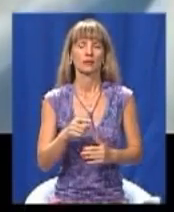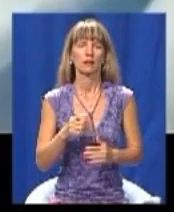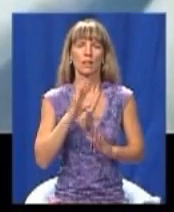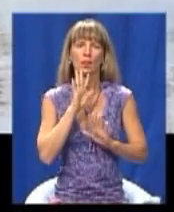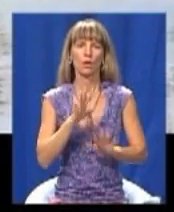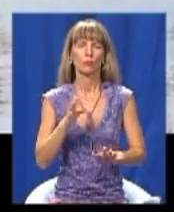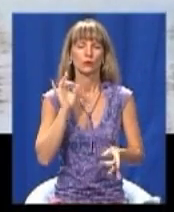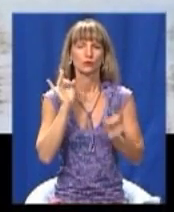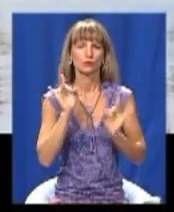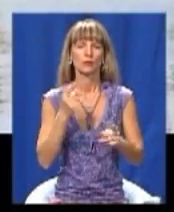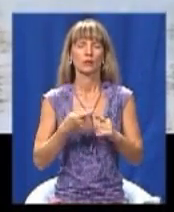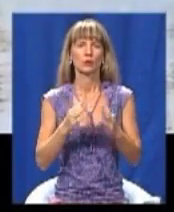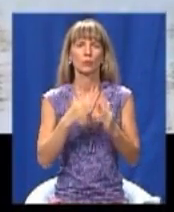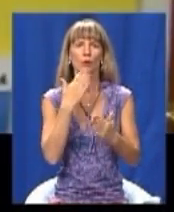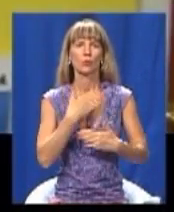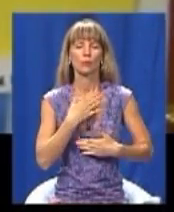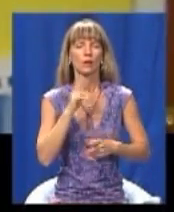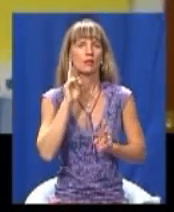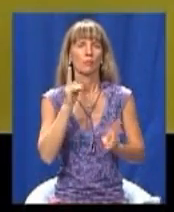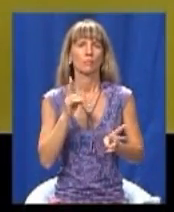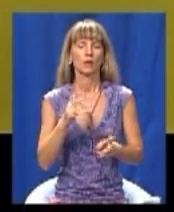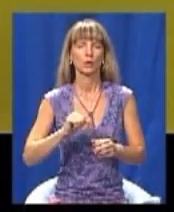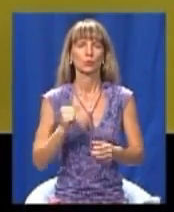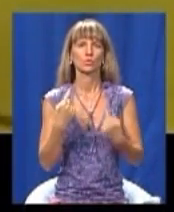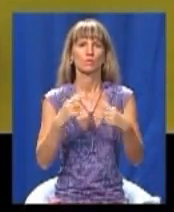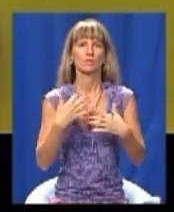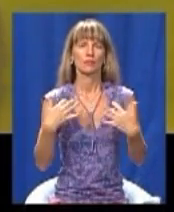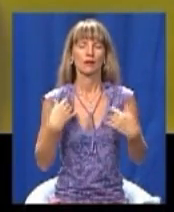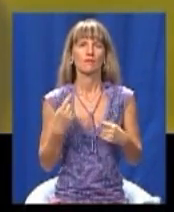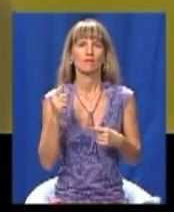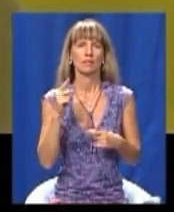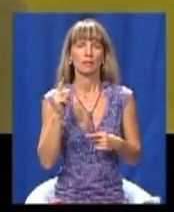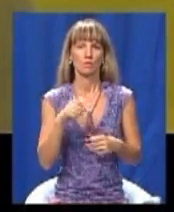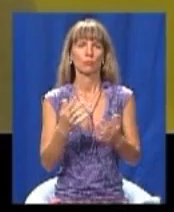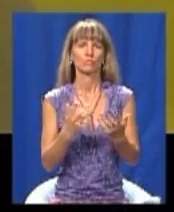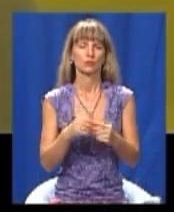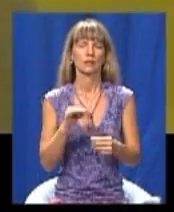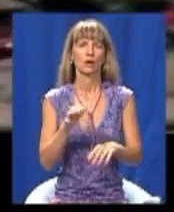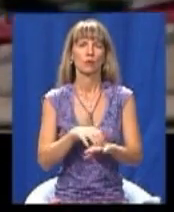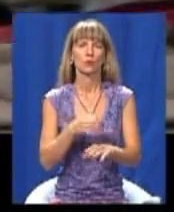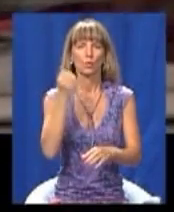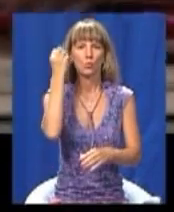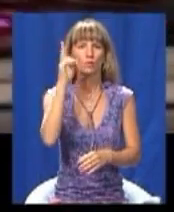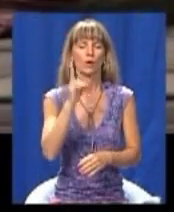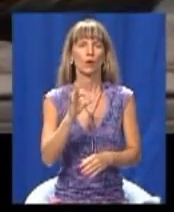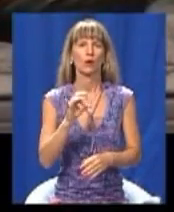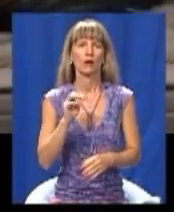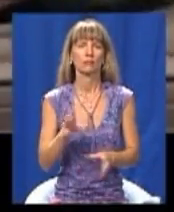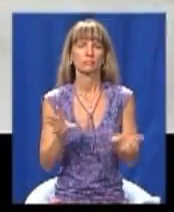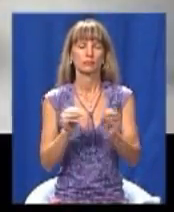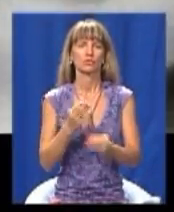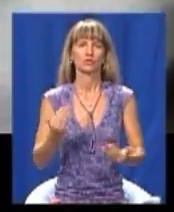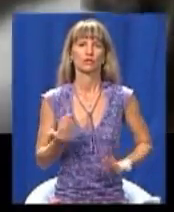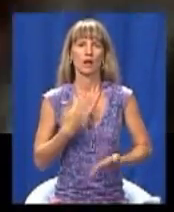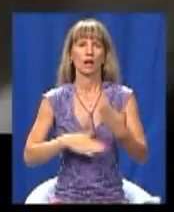Цей домашній улюбленець не вміє ладнати з іншими тваринами, в тому числі котами. Розумний курат поєднує в собі